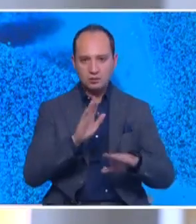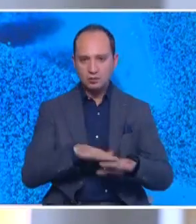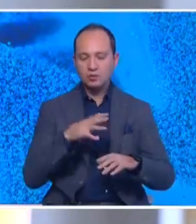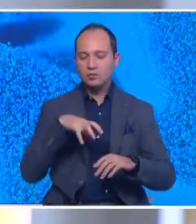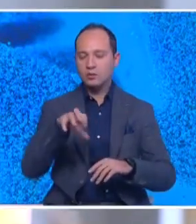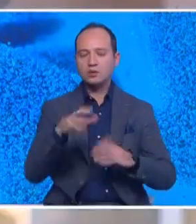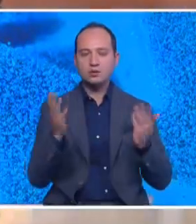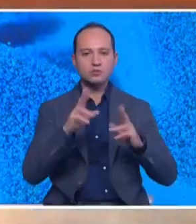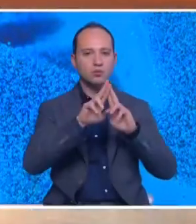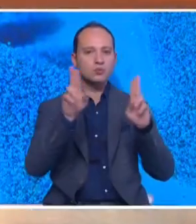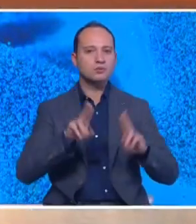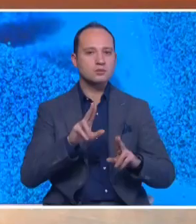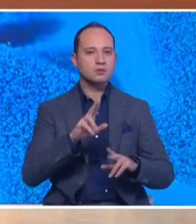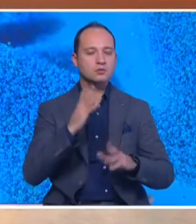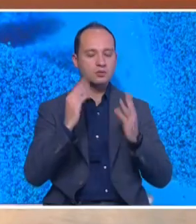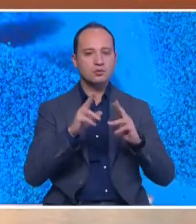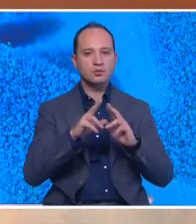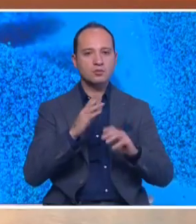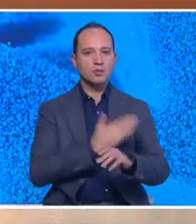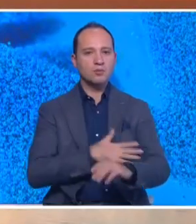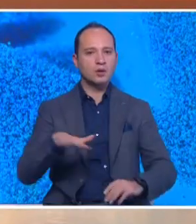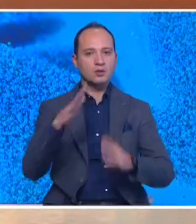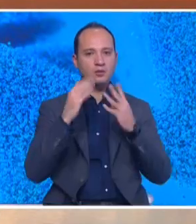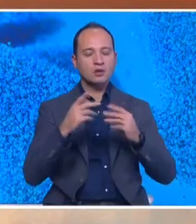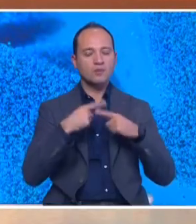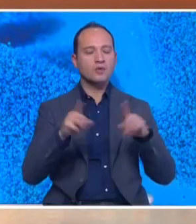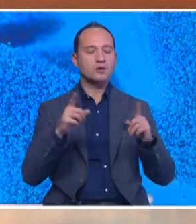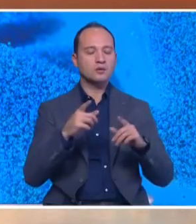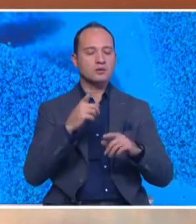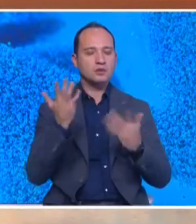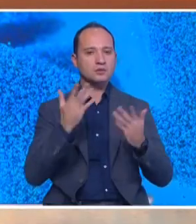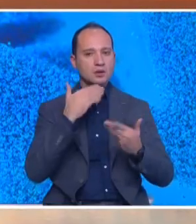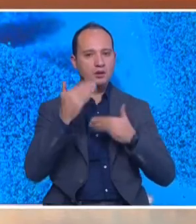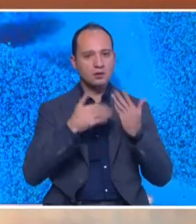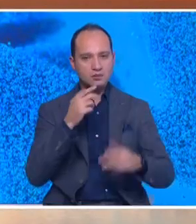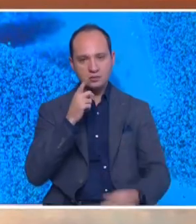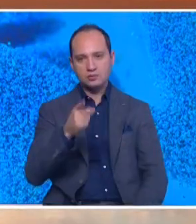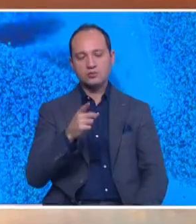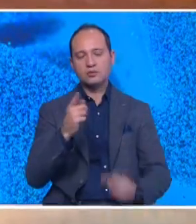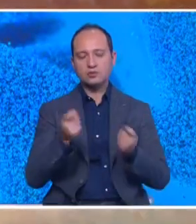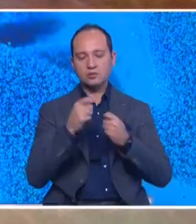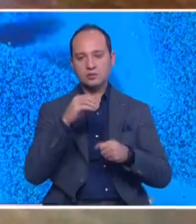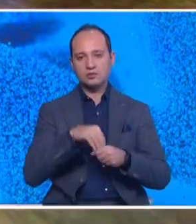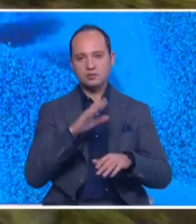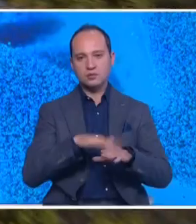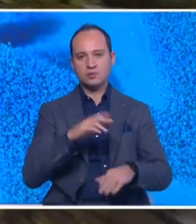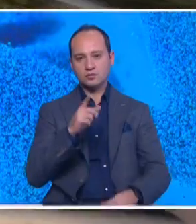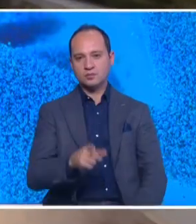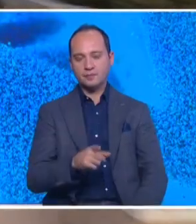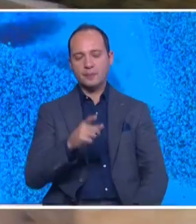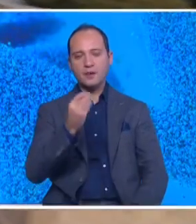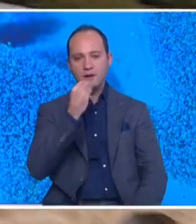bölgeyi uluslararası bazda ulusal bazda daha O terliklerle nasıl öne çıkarız bu çalışmalarınızı yapmaktayız